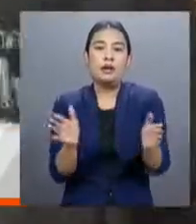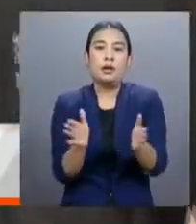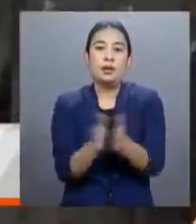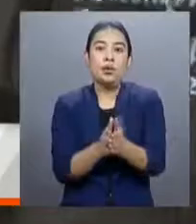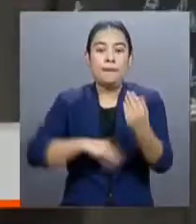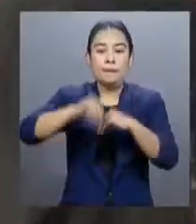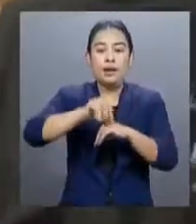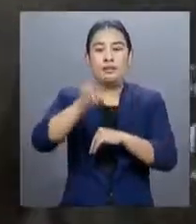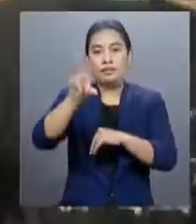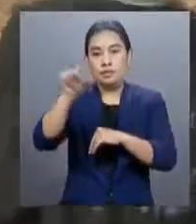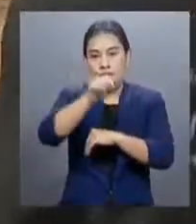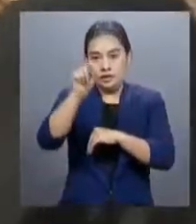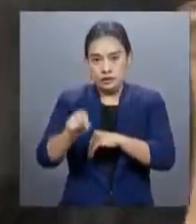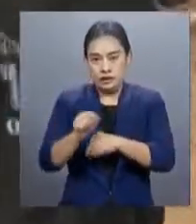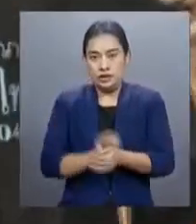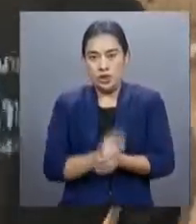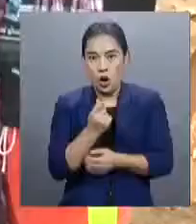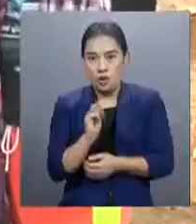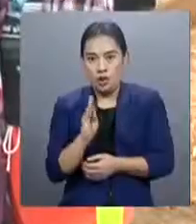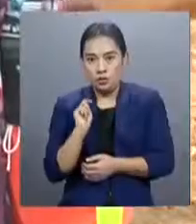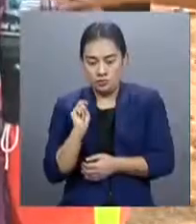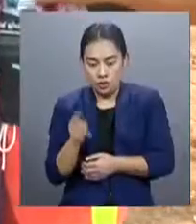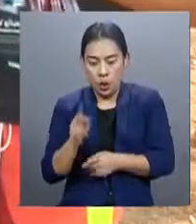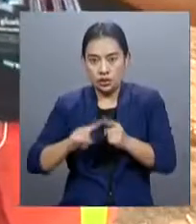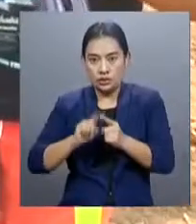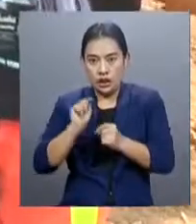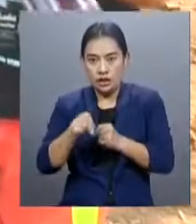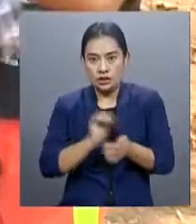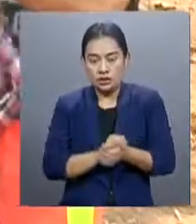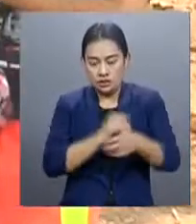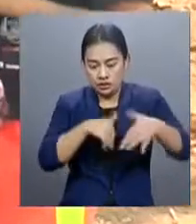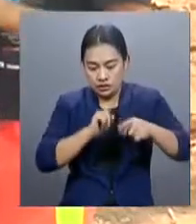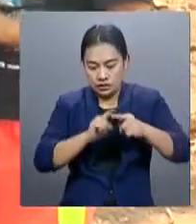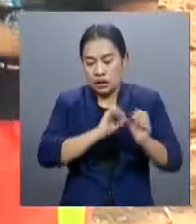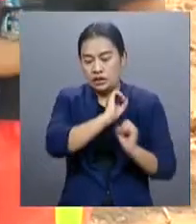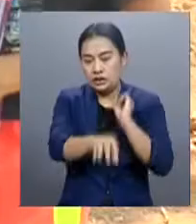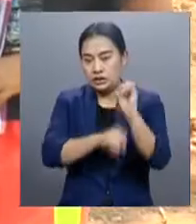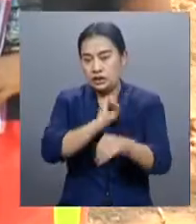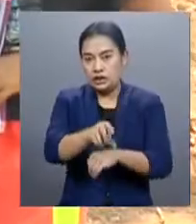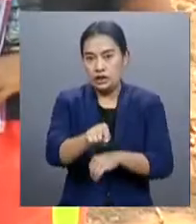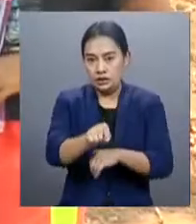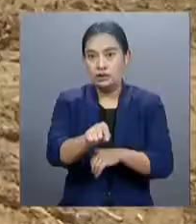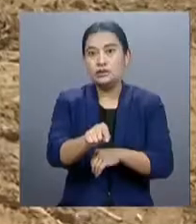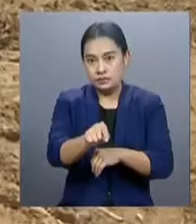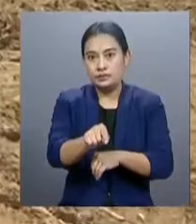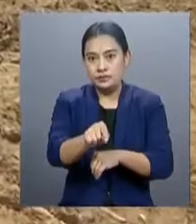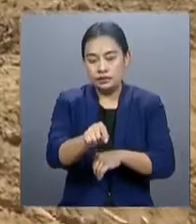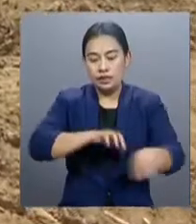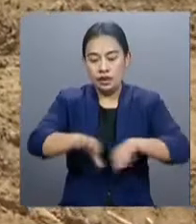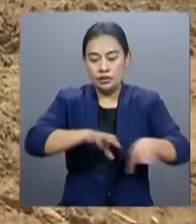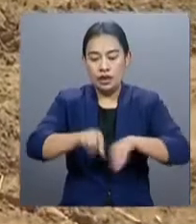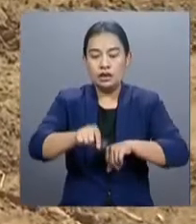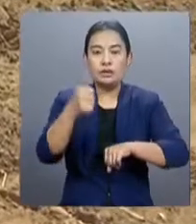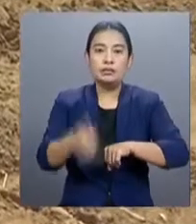มีองค์กรปกครองส่วนท้องถิ่นและภาคเอกชนจากหลายพื้นที่ลักลอบนำขยะมาทิ้งด้วยทำให้มีสามารถบริหารจัดการ